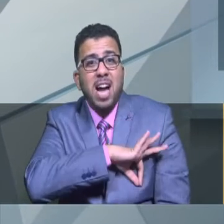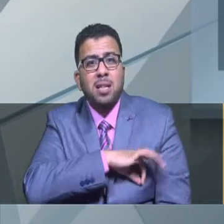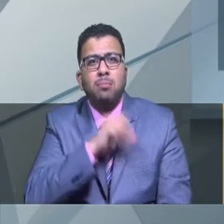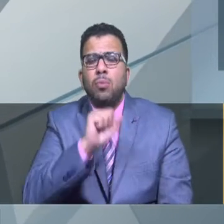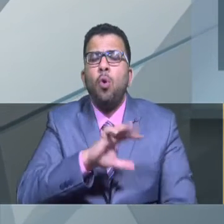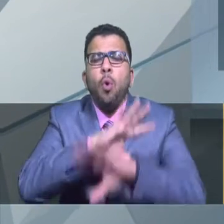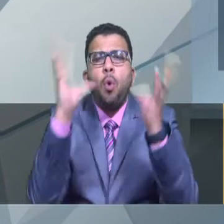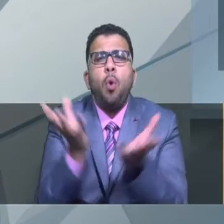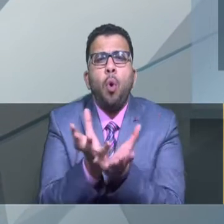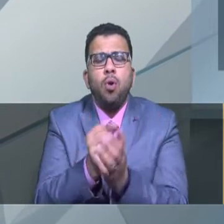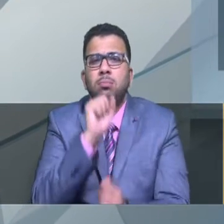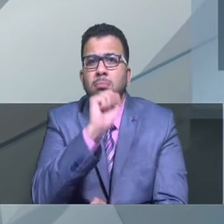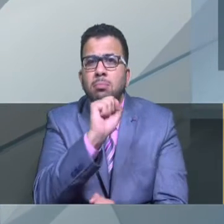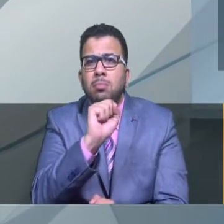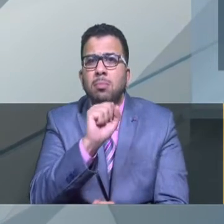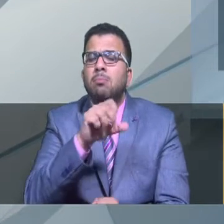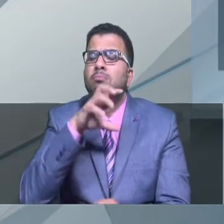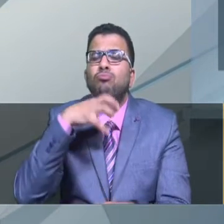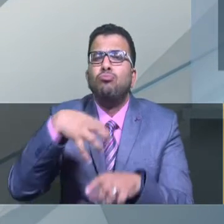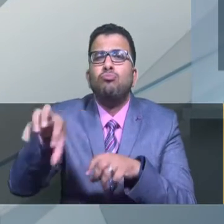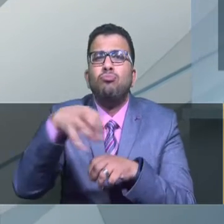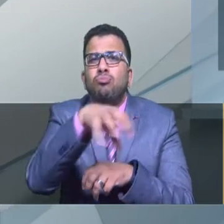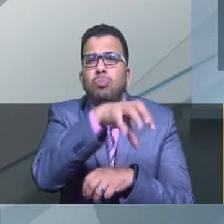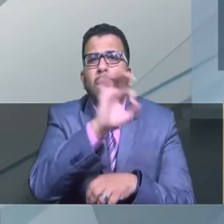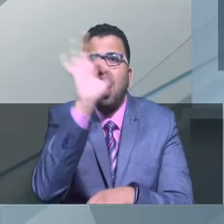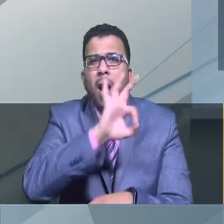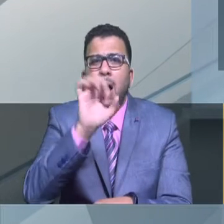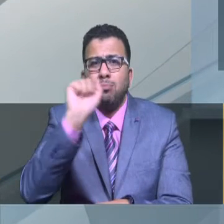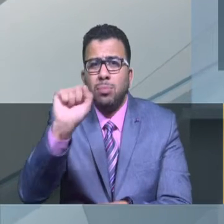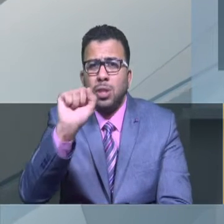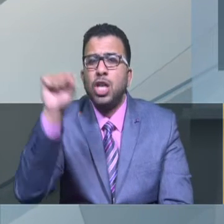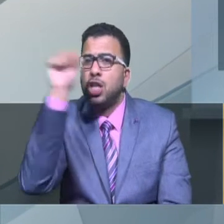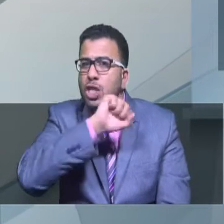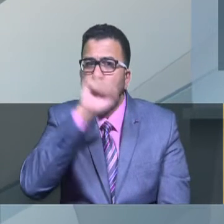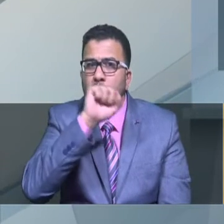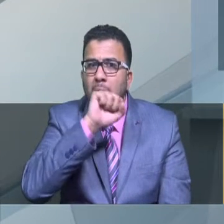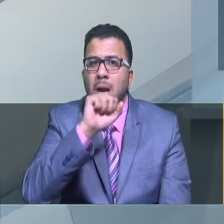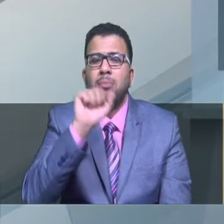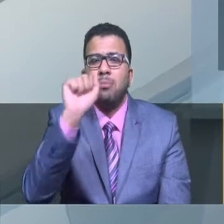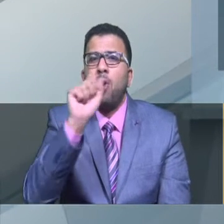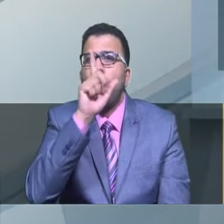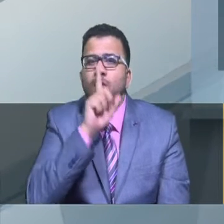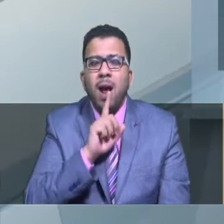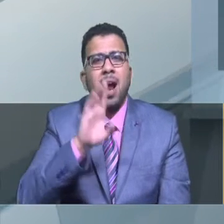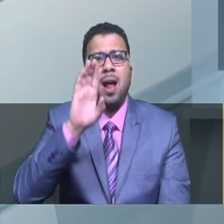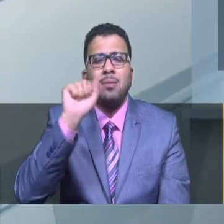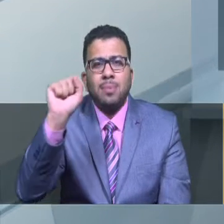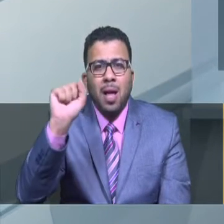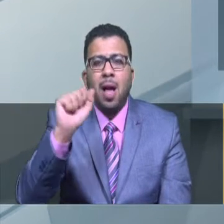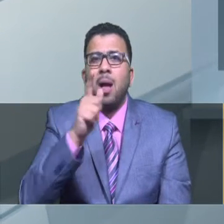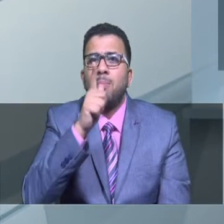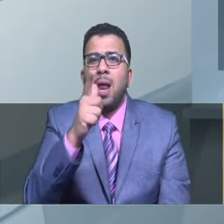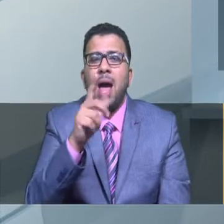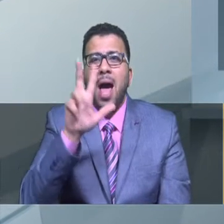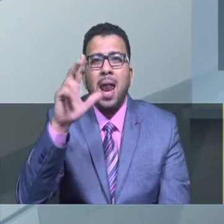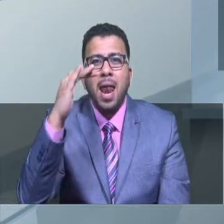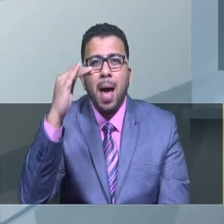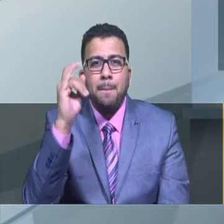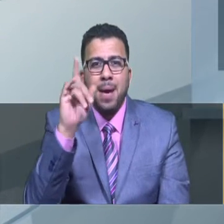المستفيدين والمشمولين بها في كل من مدن ومناطق المنطقة الشرقية والمنطقة الوسطى ومنطقة الحمرية،